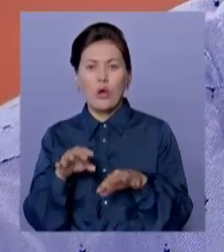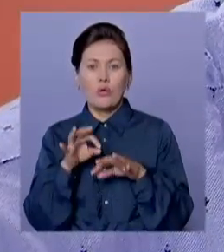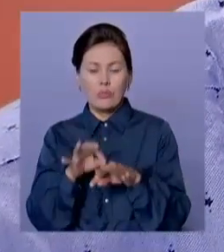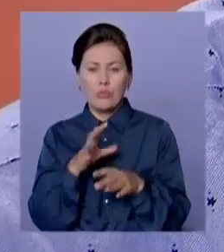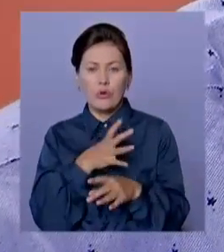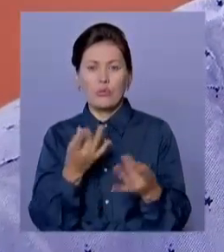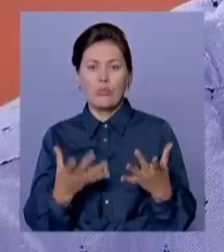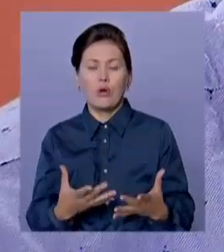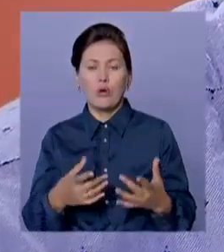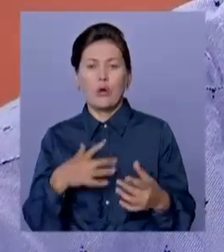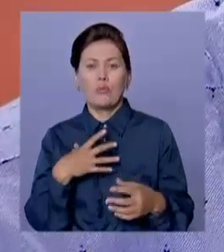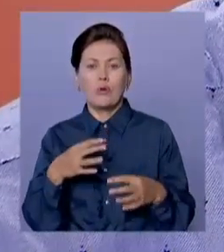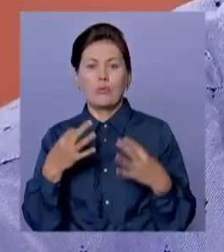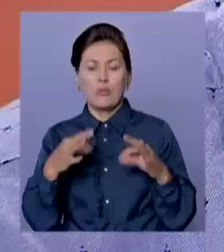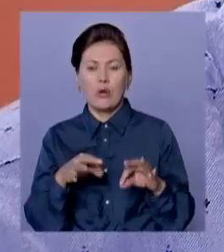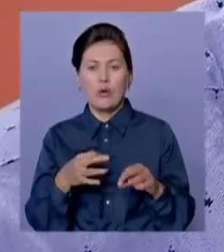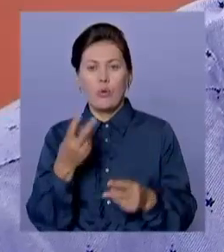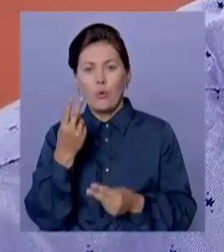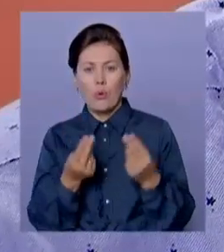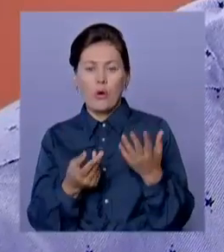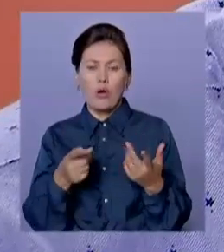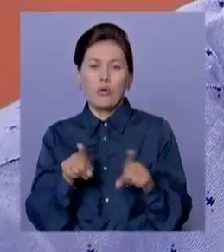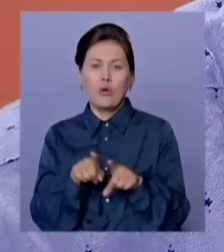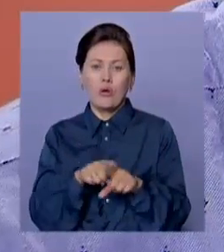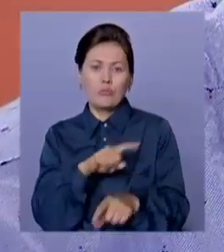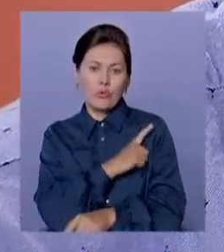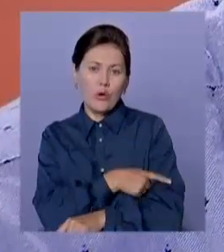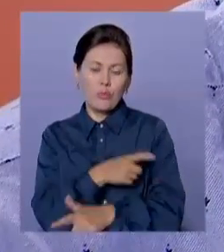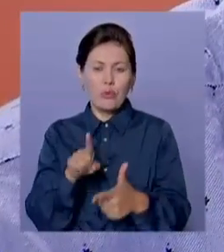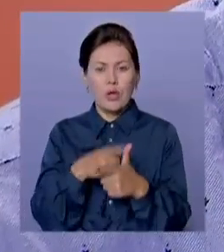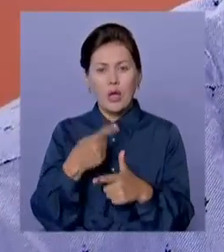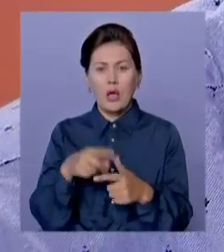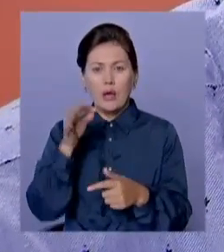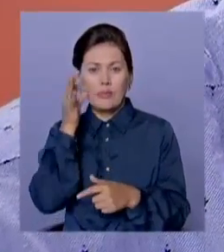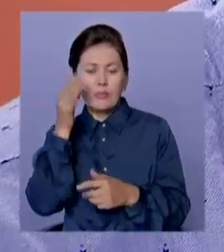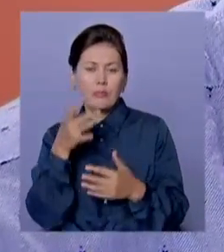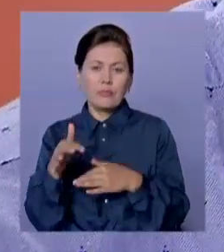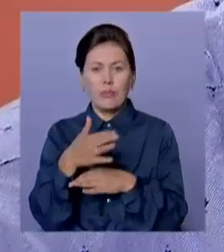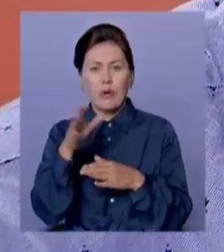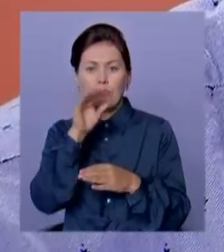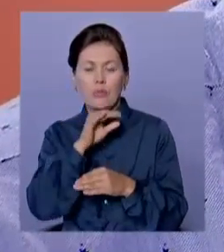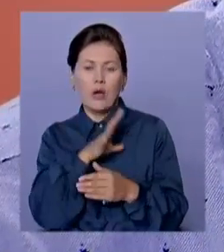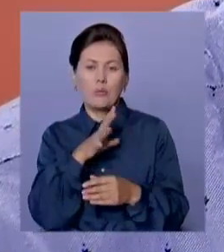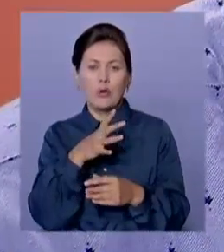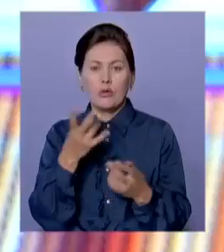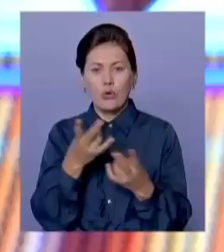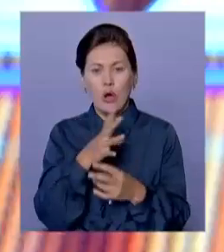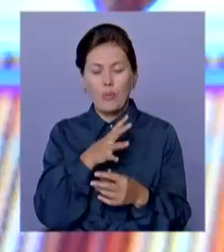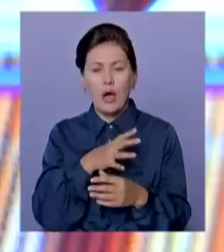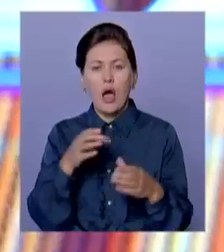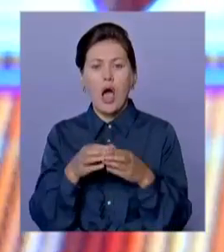өткізбейді. Иә. Сондықтан оларды бір алдап, билей күшке салып, соны өту керек, соны тырысу керек. Командадағы